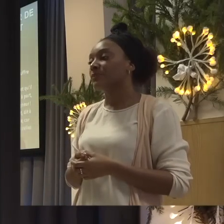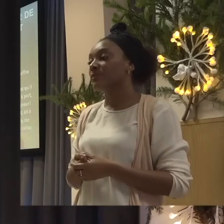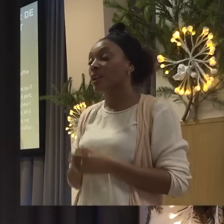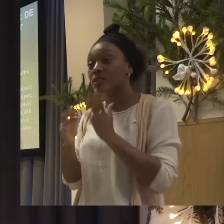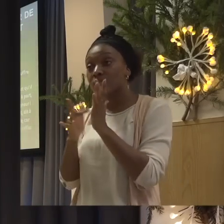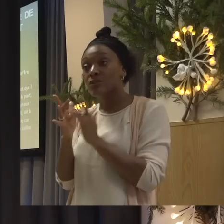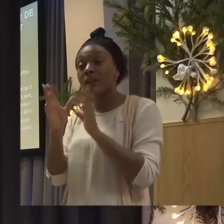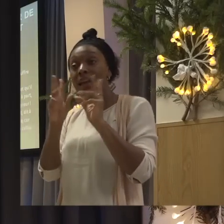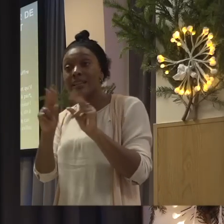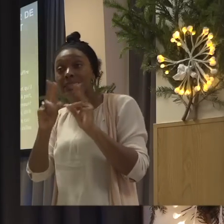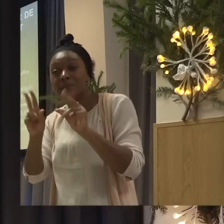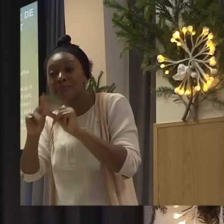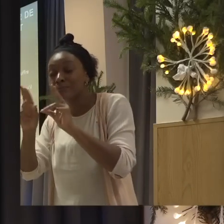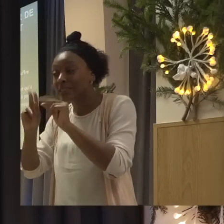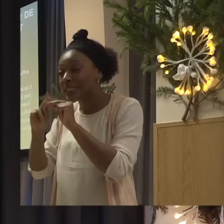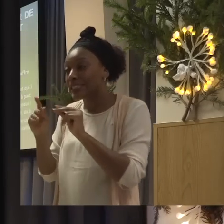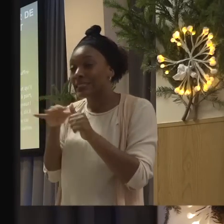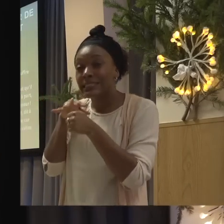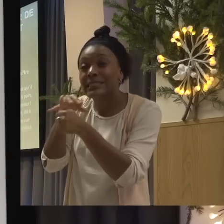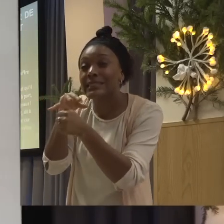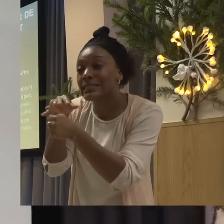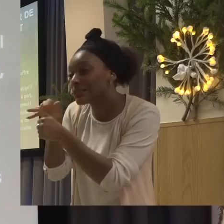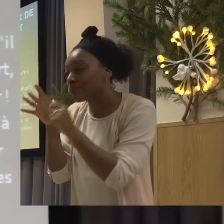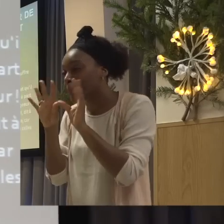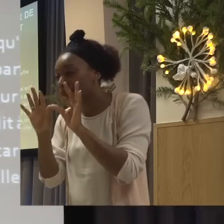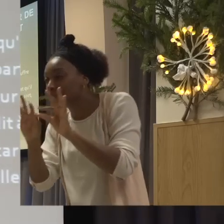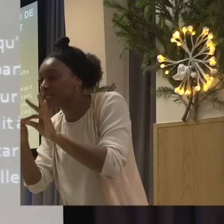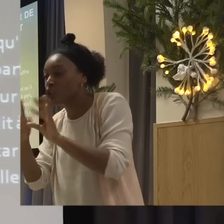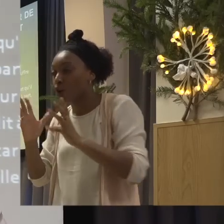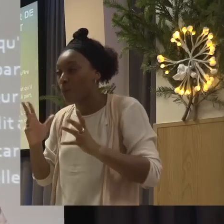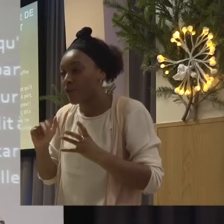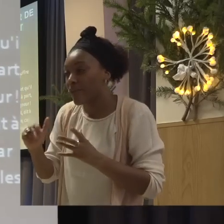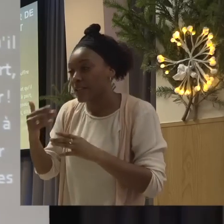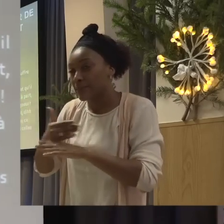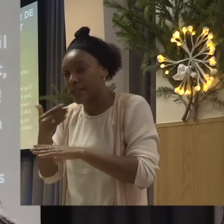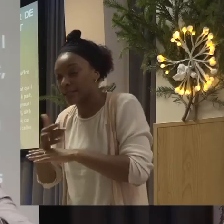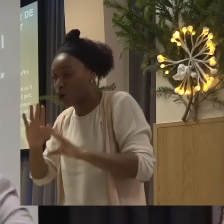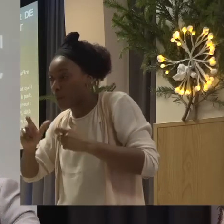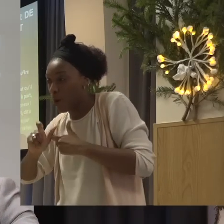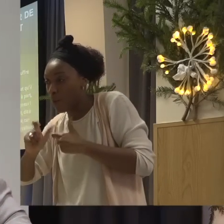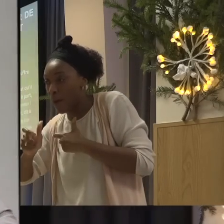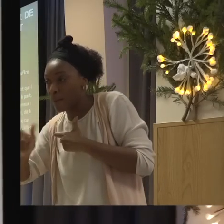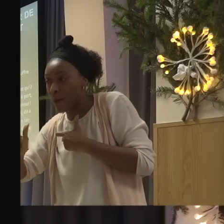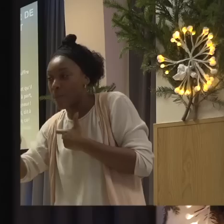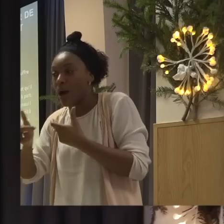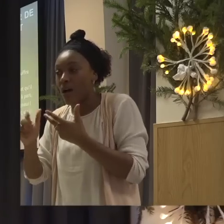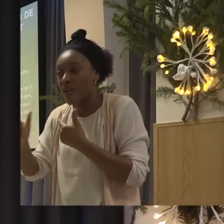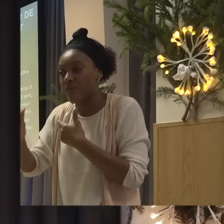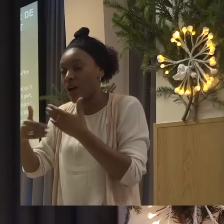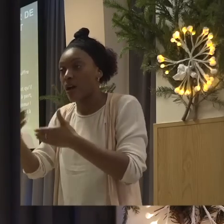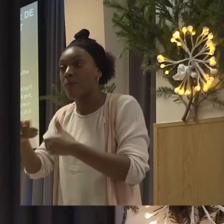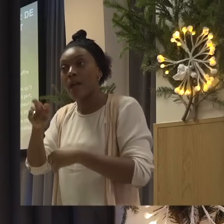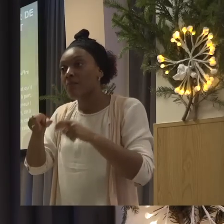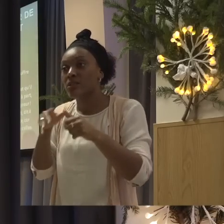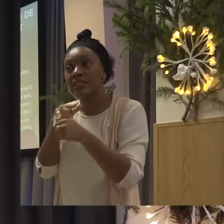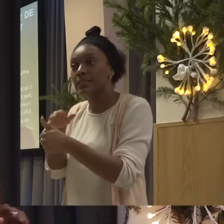faire, de comment les choses allaient se passer, il essaye de communiquer, mais personne ne comprend